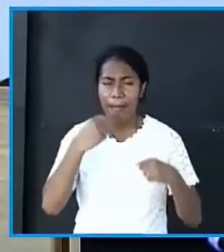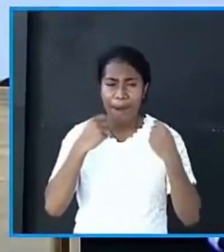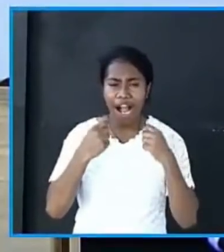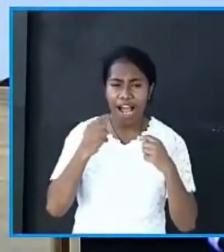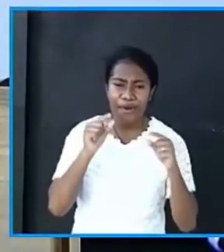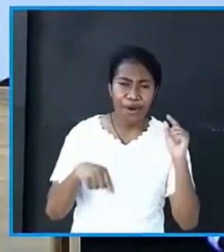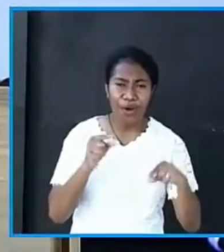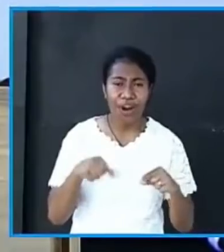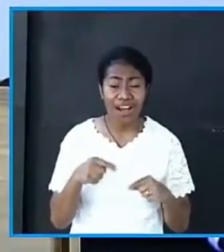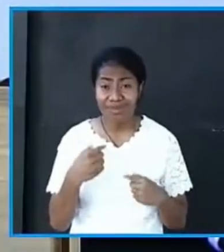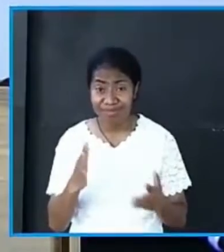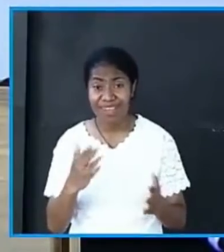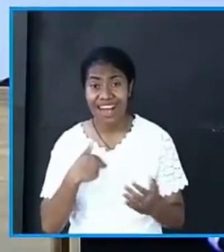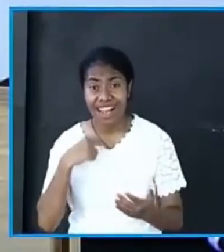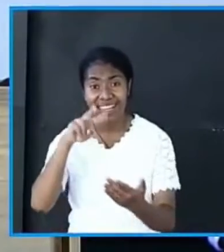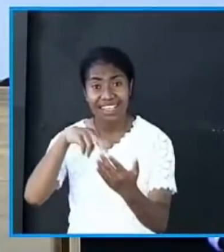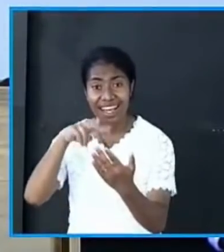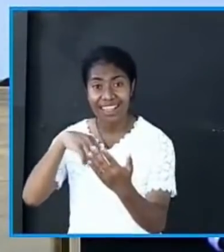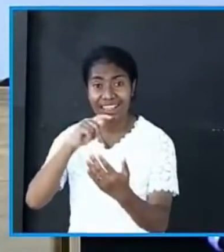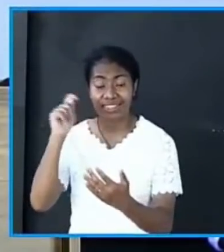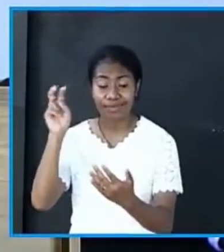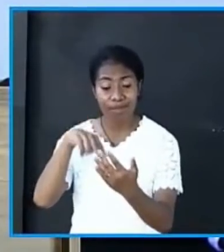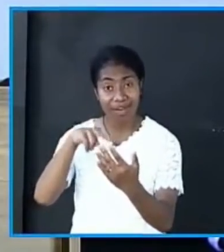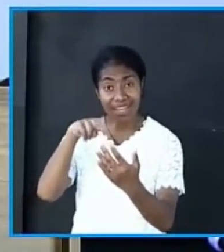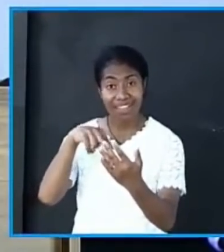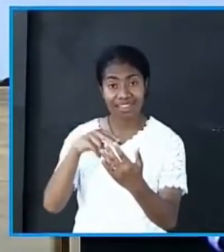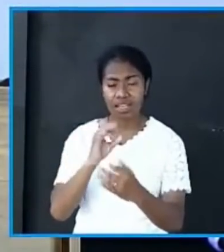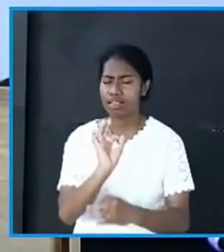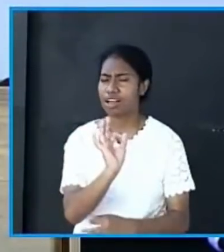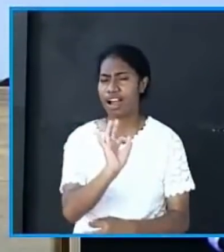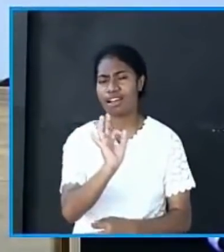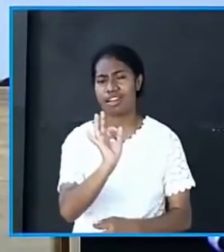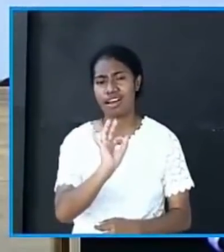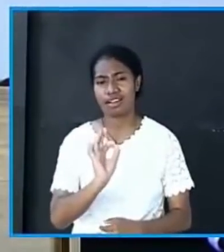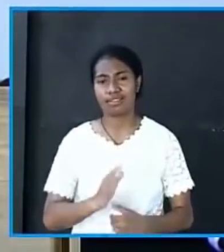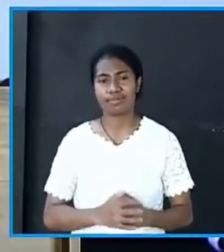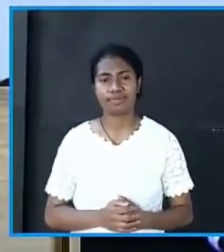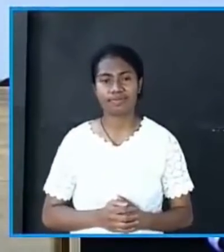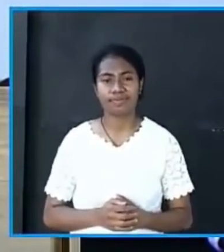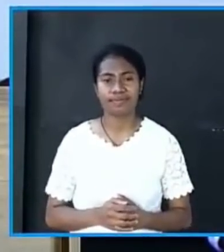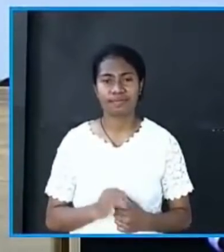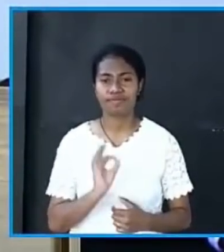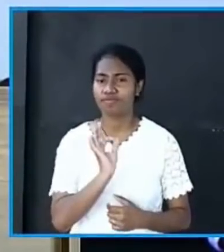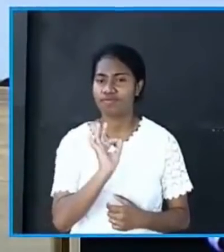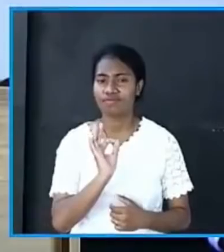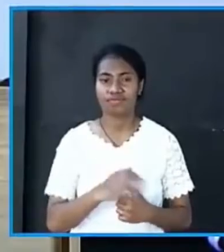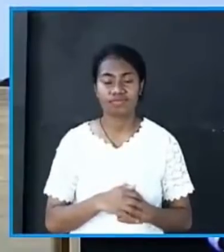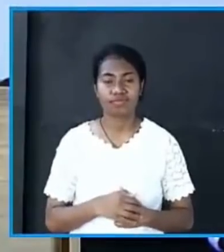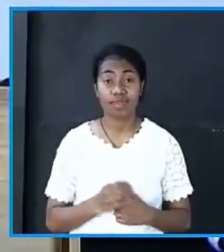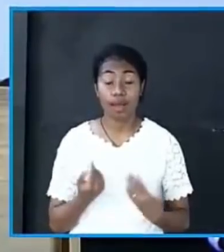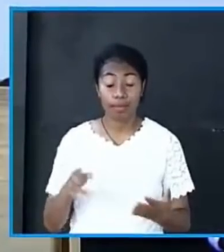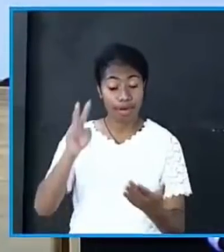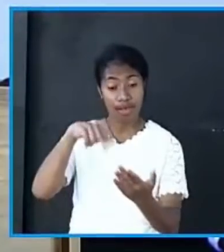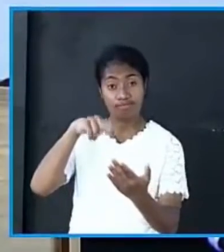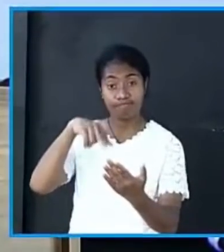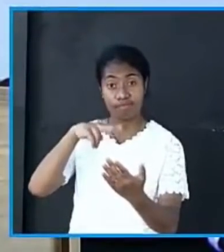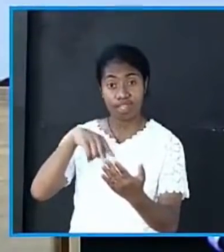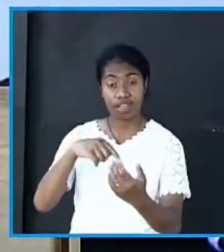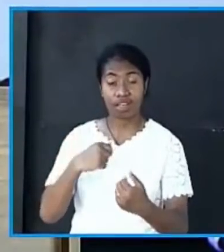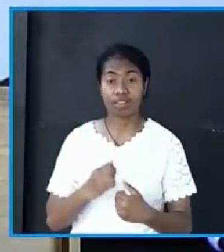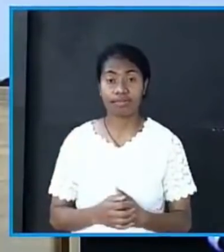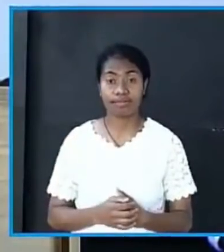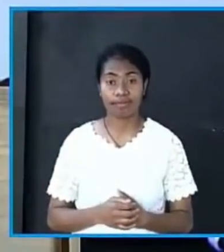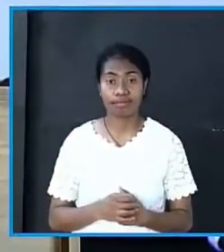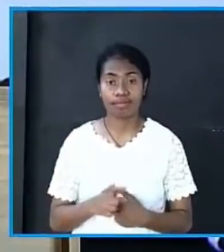Hai pernah Hai beradab Hai pernah lihat pernah menyesal karena habis Bang